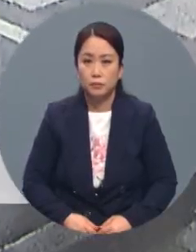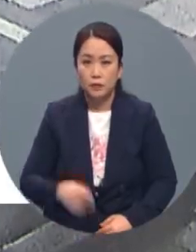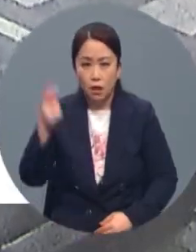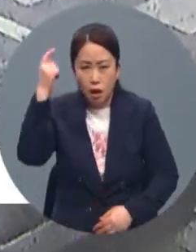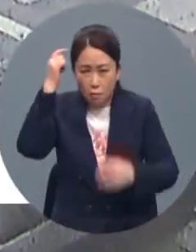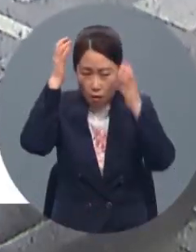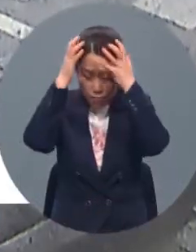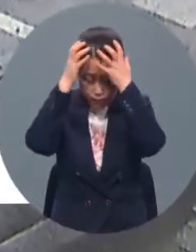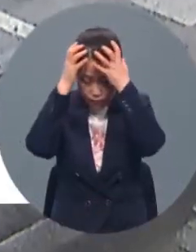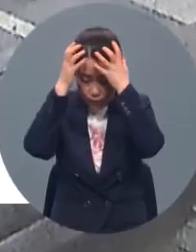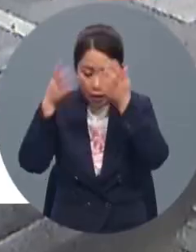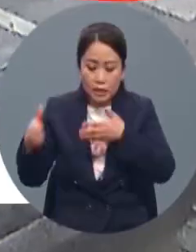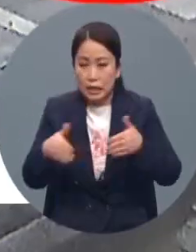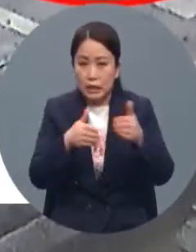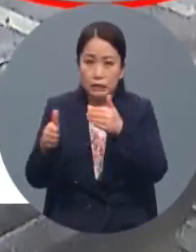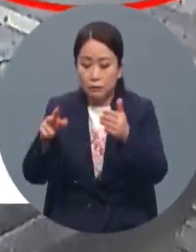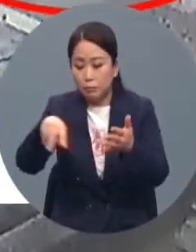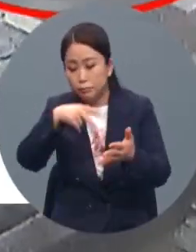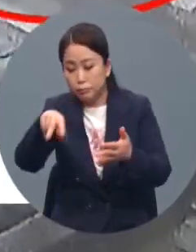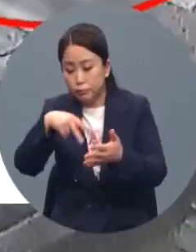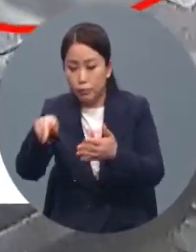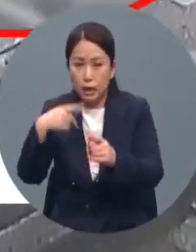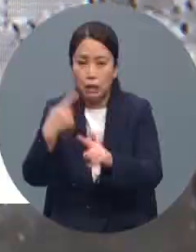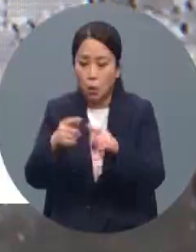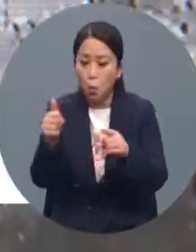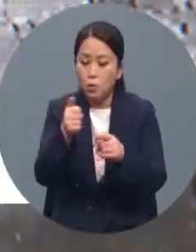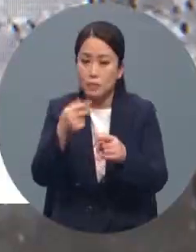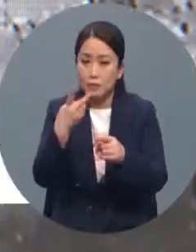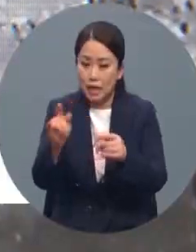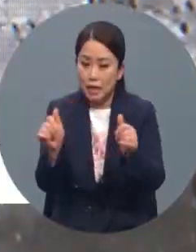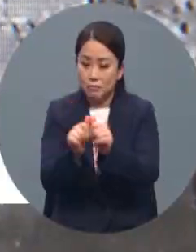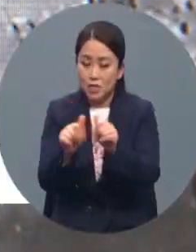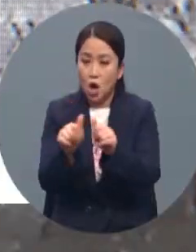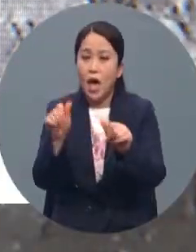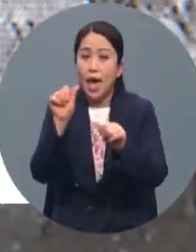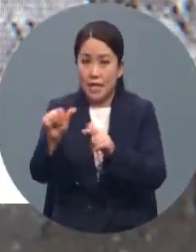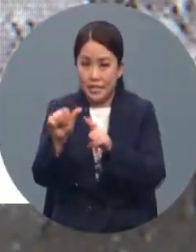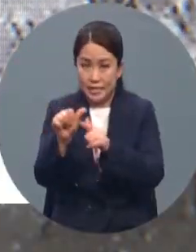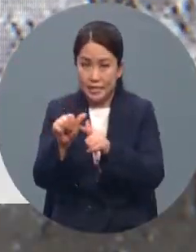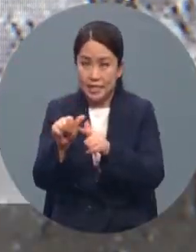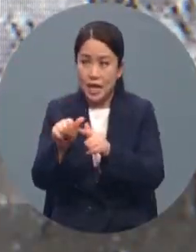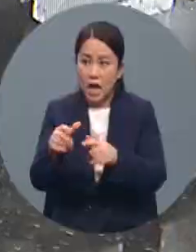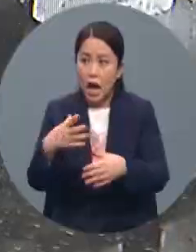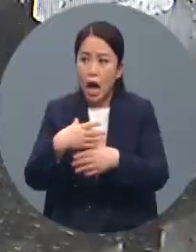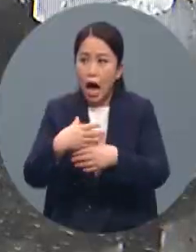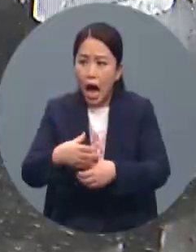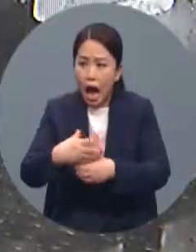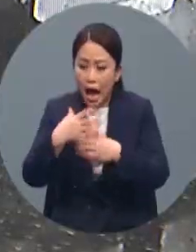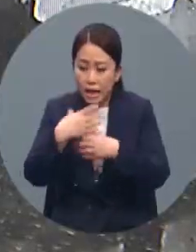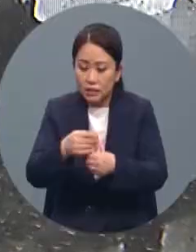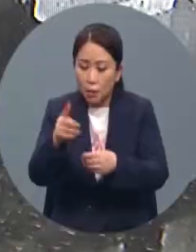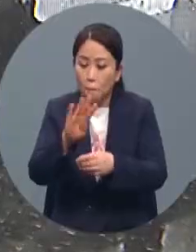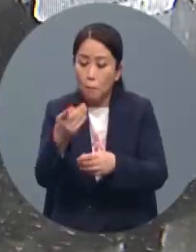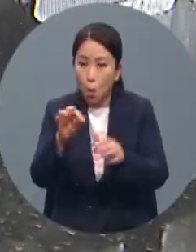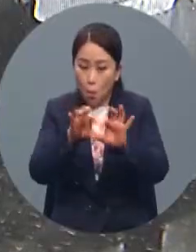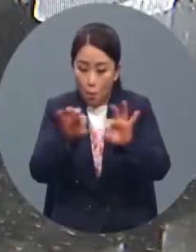머리를 감싼 채 도로를 서성이던 50대 남성 A씨. 안전봉으로 도로를 가로막더니 그대로